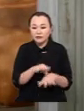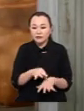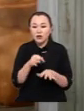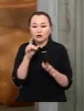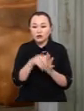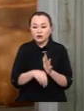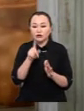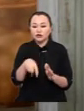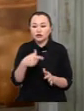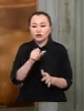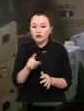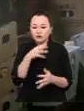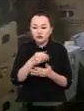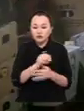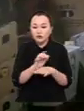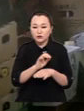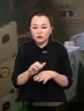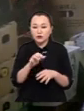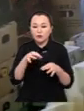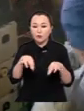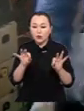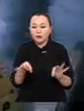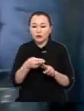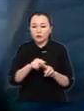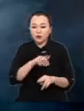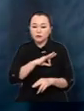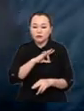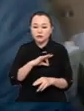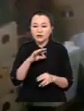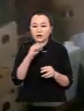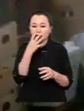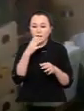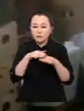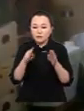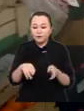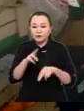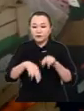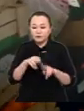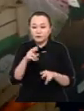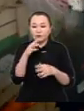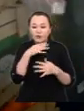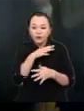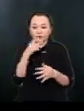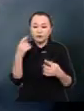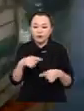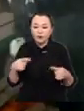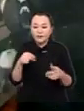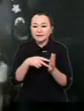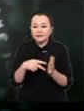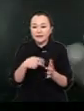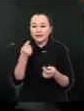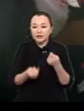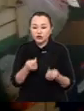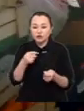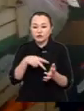числе газом. Есть собственное производство пленки, которую используют при строительстве теплиц, и многое другое. Оттого и цена на продукцию ниже.